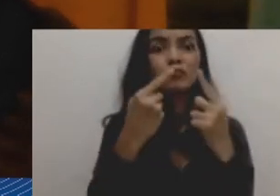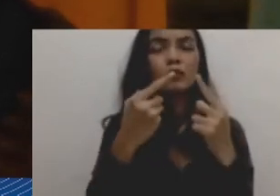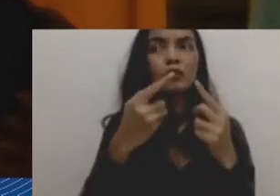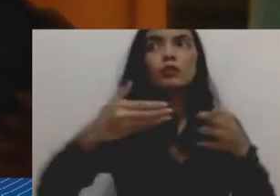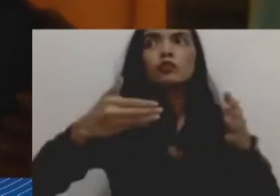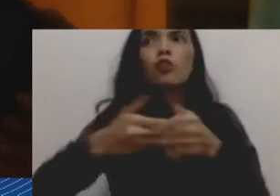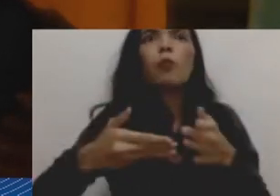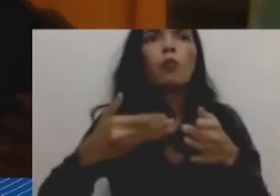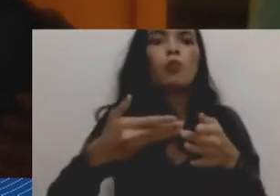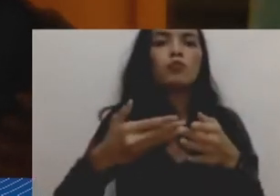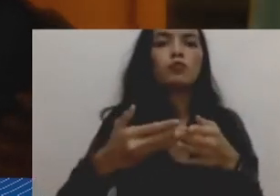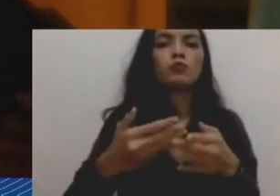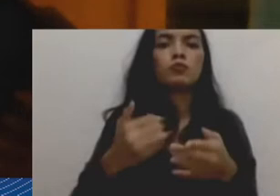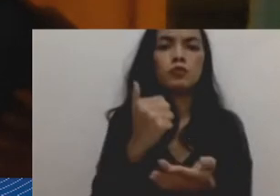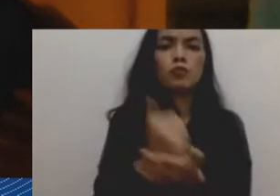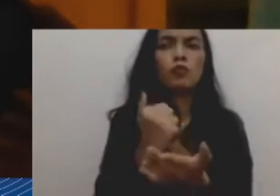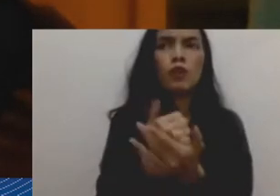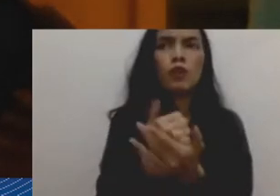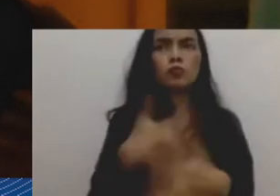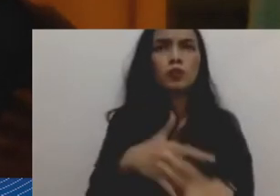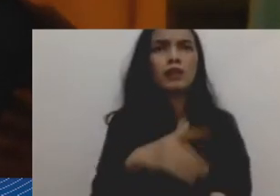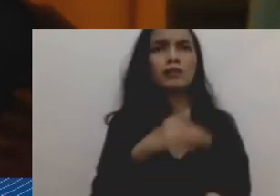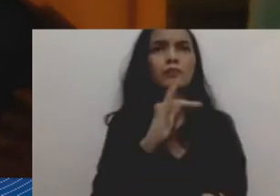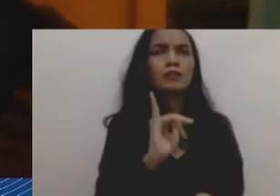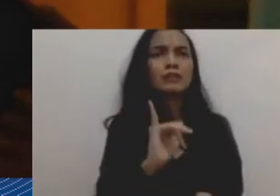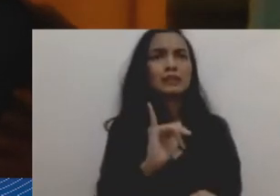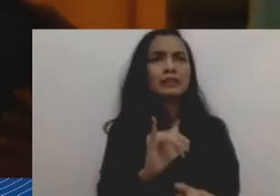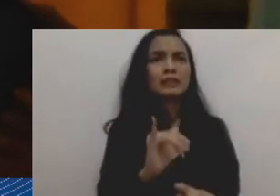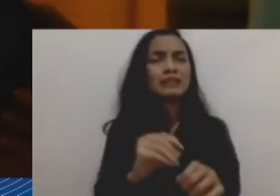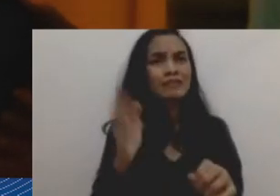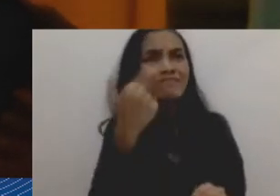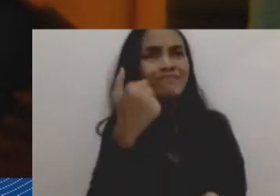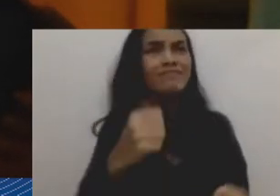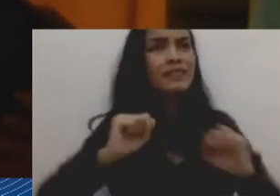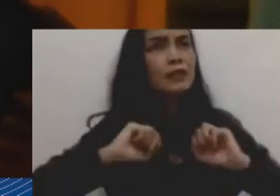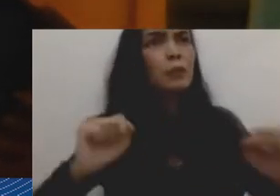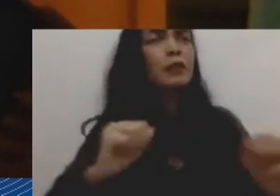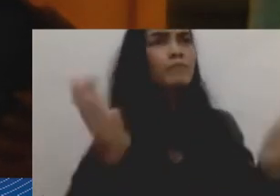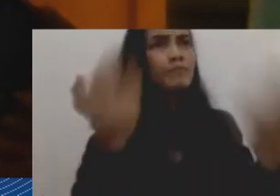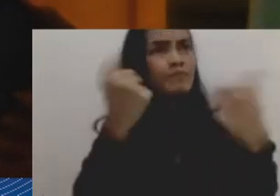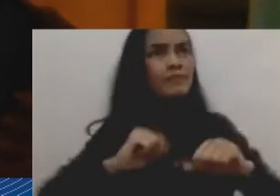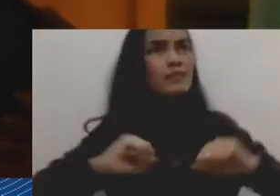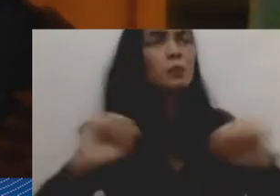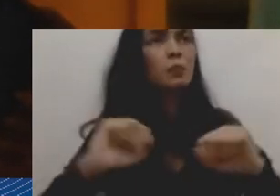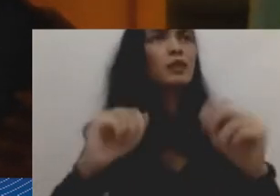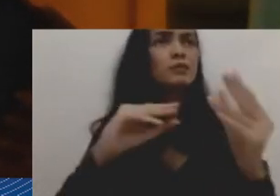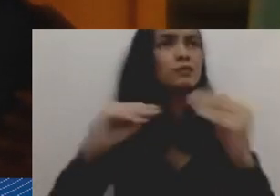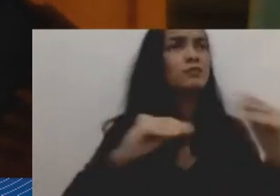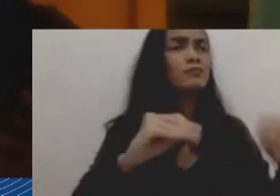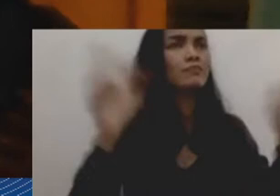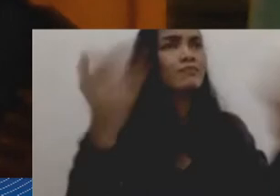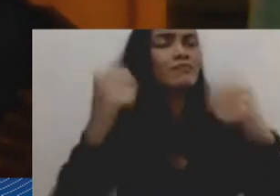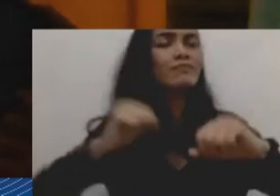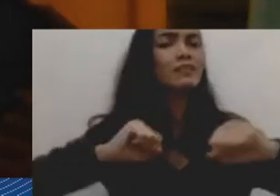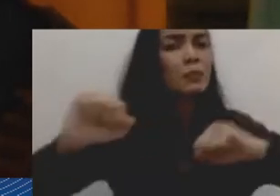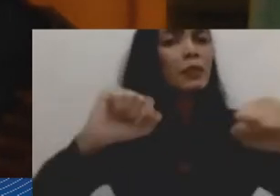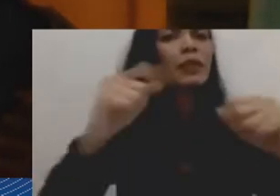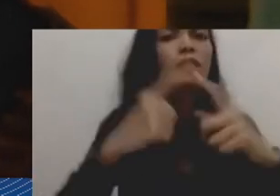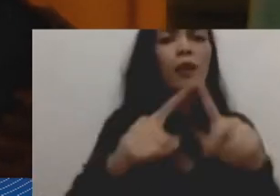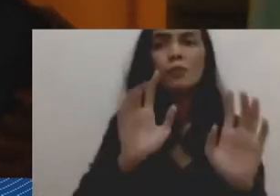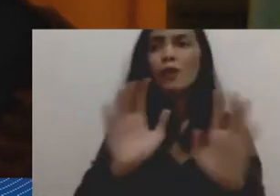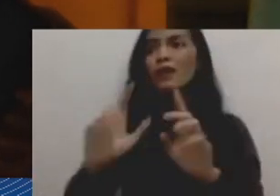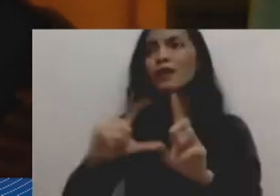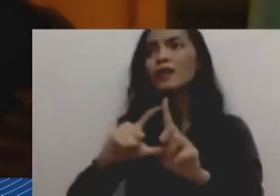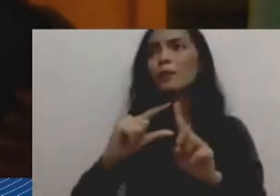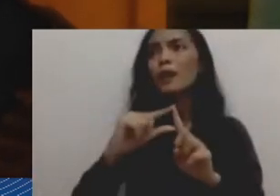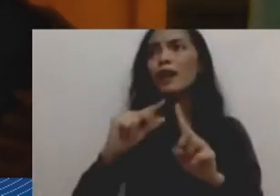Kita waktu itu sudah coba untuk percepat gitu ya, atau pembahasannya, tapi sebagian dari anggota DPR di